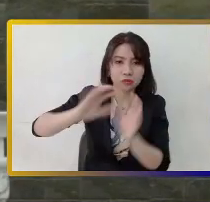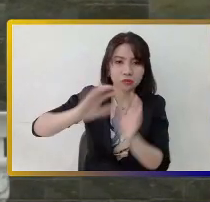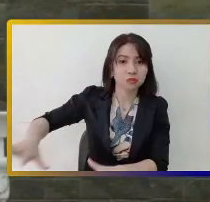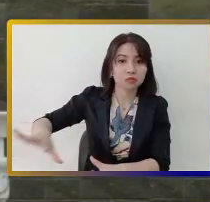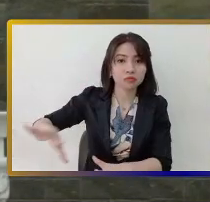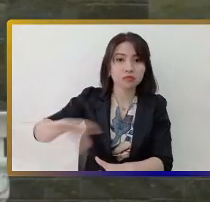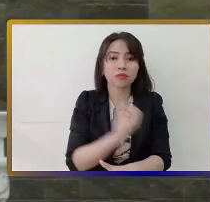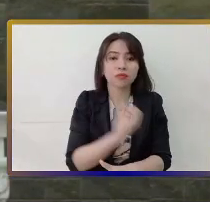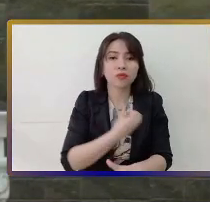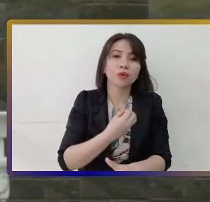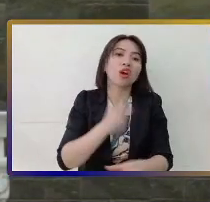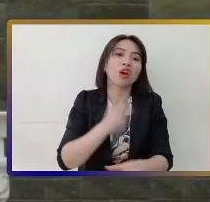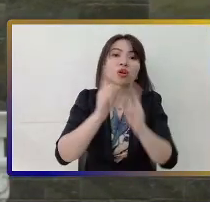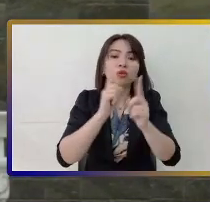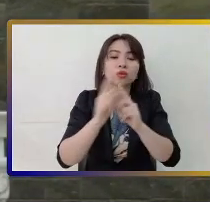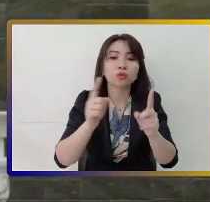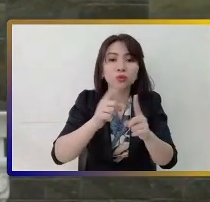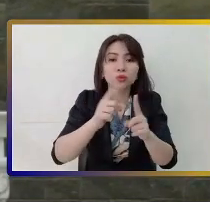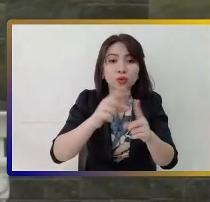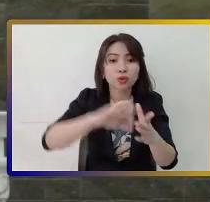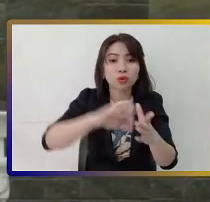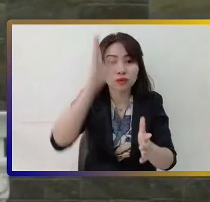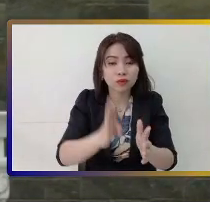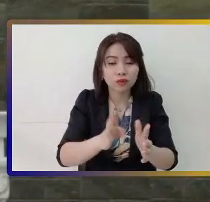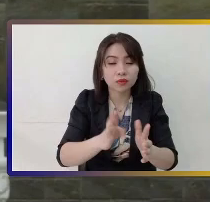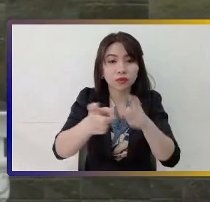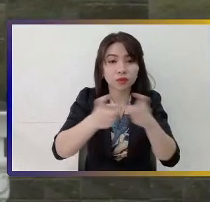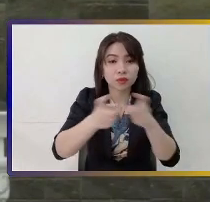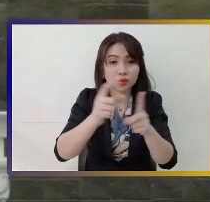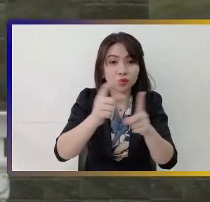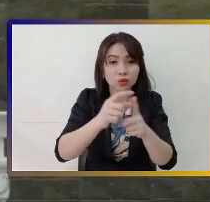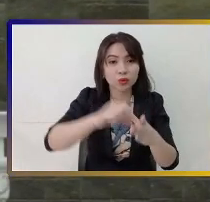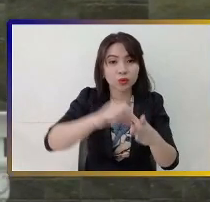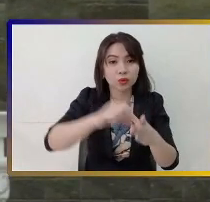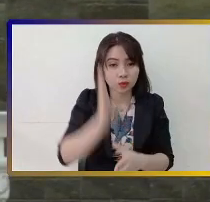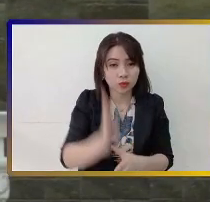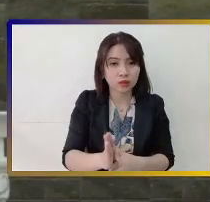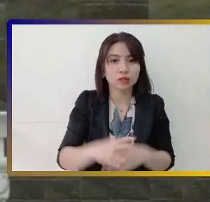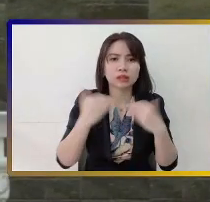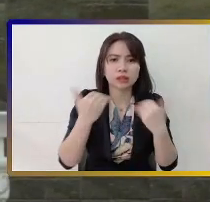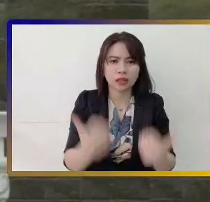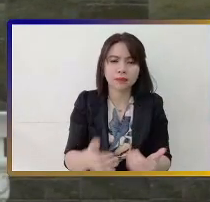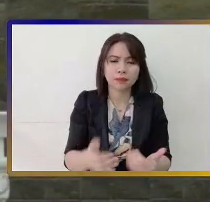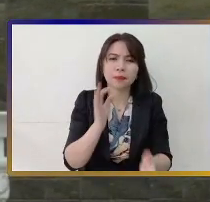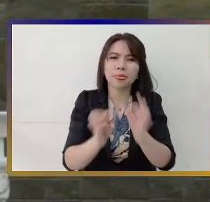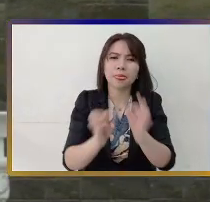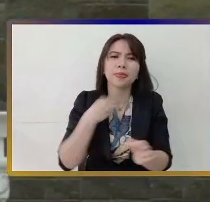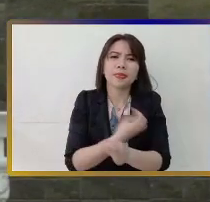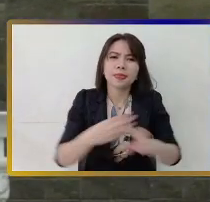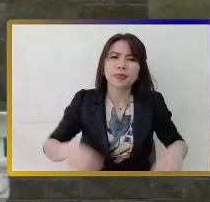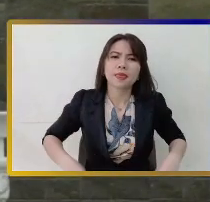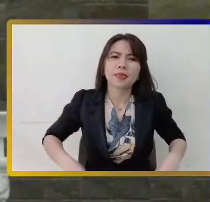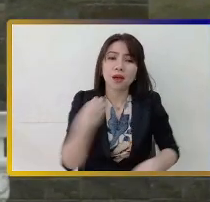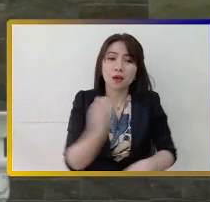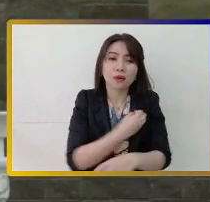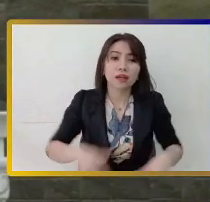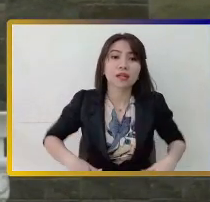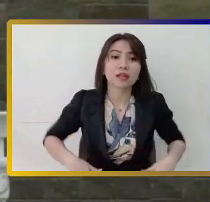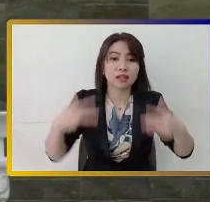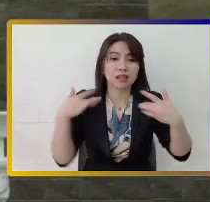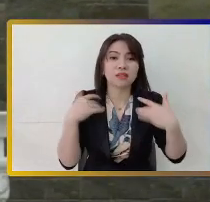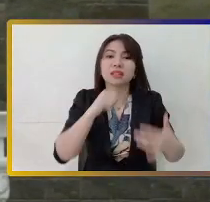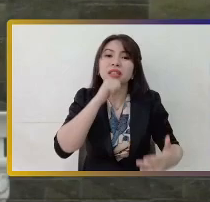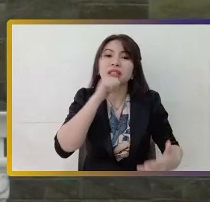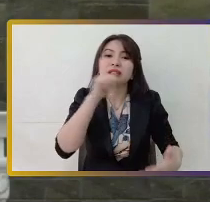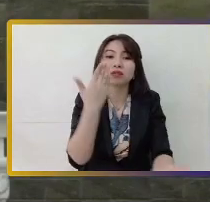ng maayos. You know what I'm talking about? Pagka ang buhay natin, kapatid, ay hindi na maayos sa harapan ng Panginoon, you cannot explain